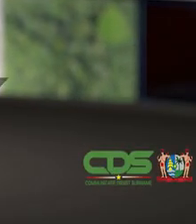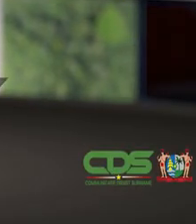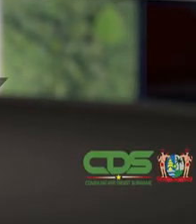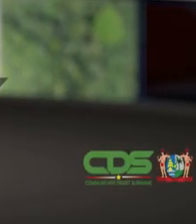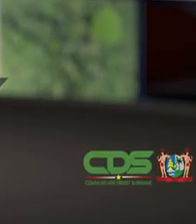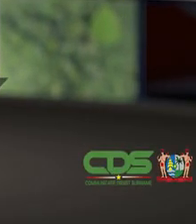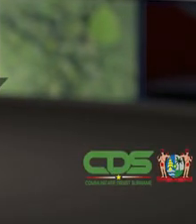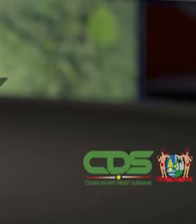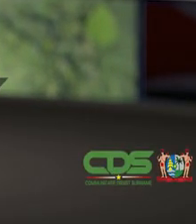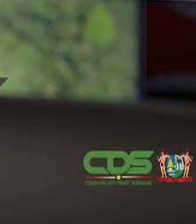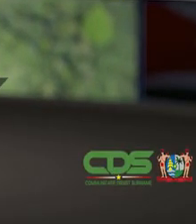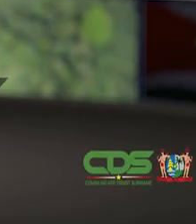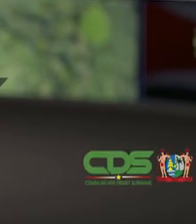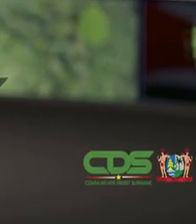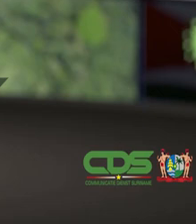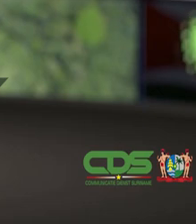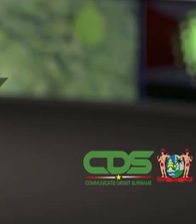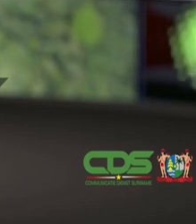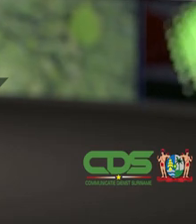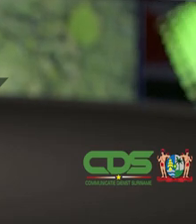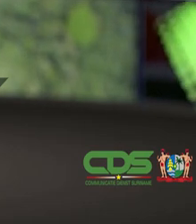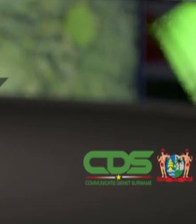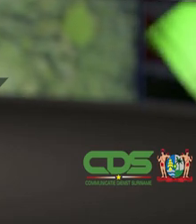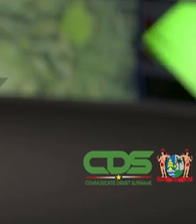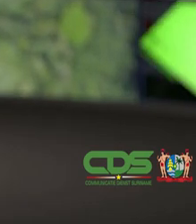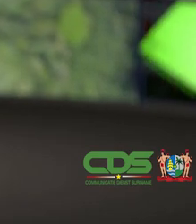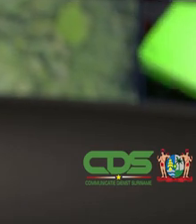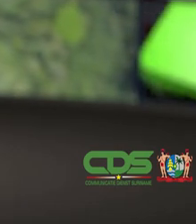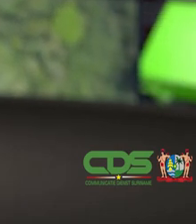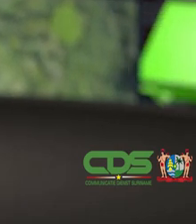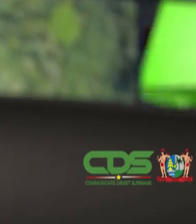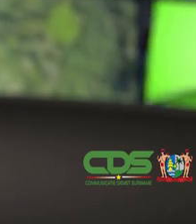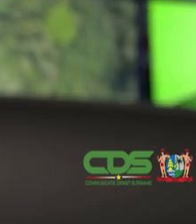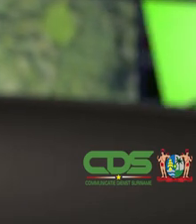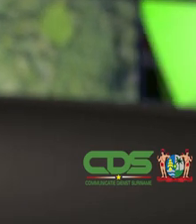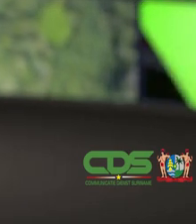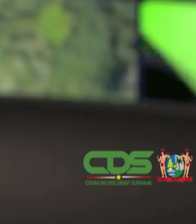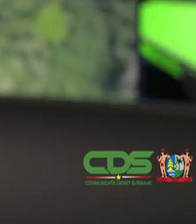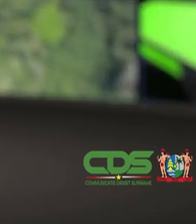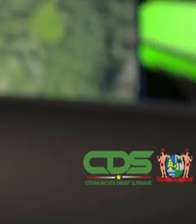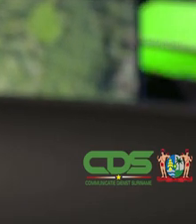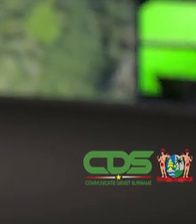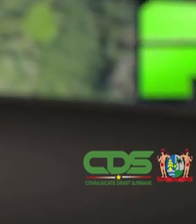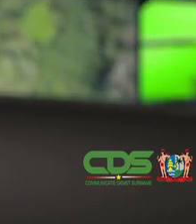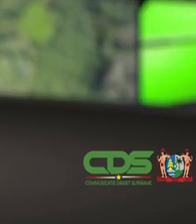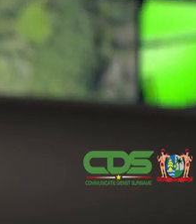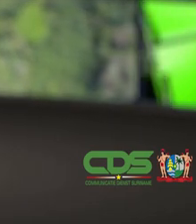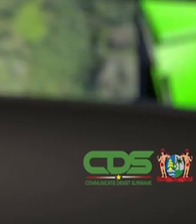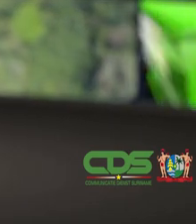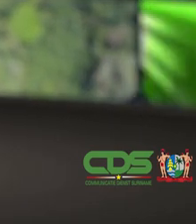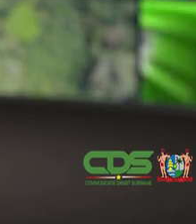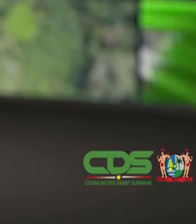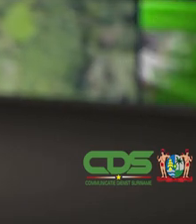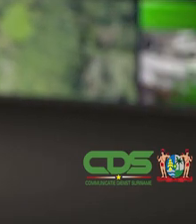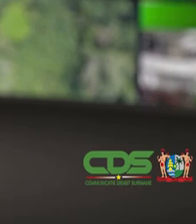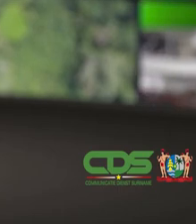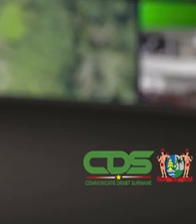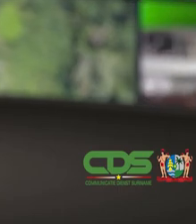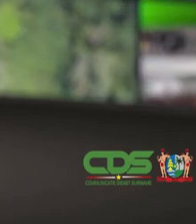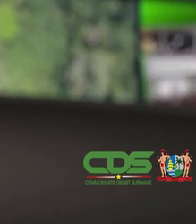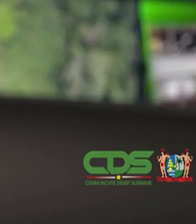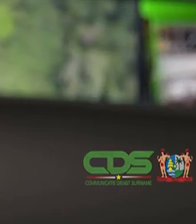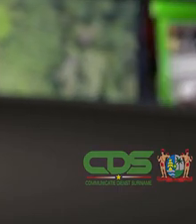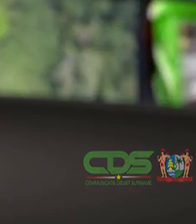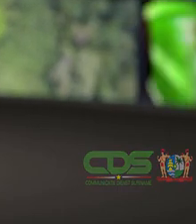Goedenavond en welkom bij een nieuwe aflevering van Focus. Het programma waarin het accent gelegd wordt op de activiteiten die voor u